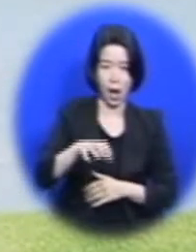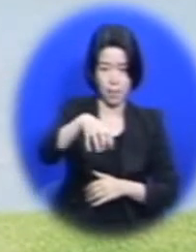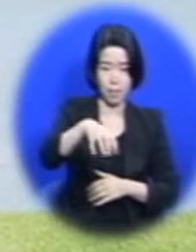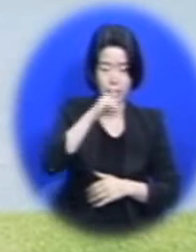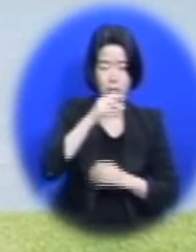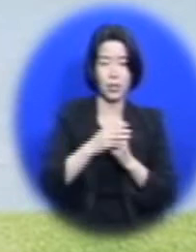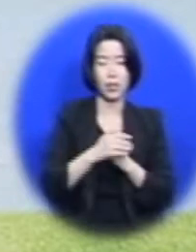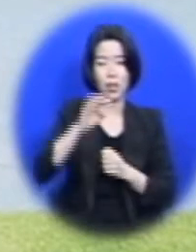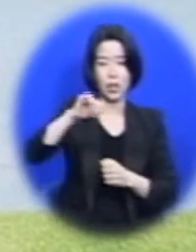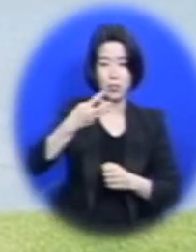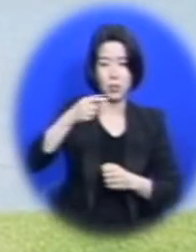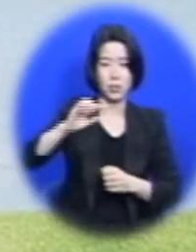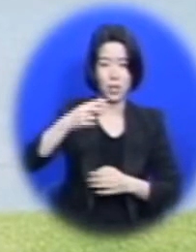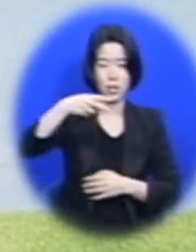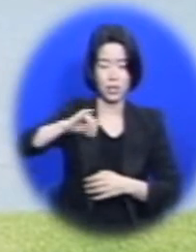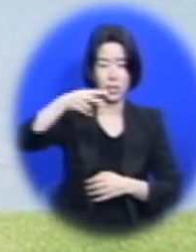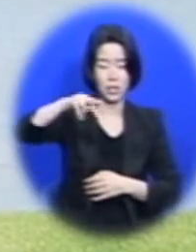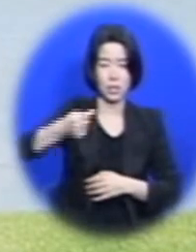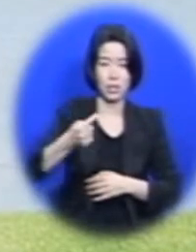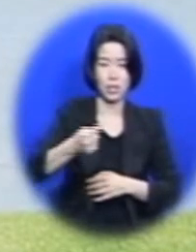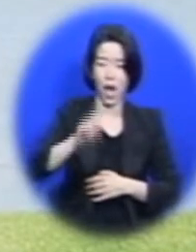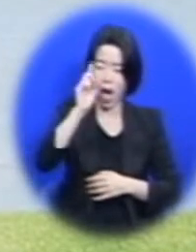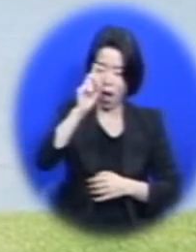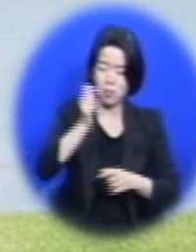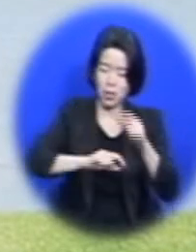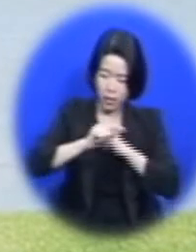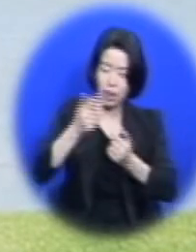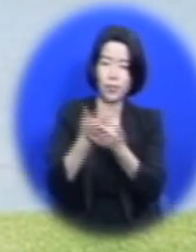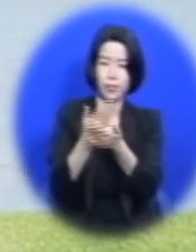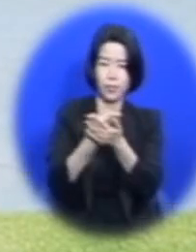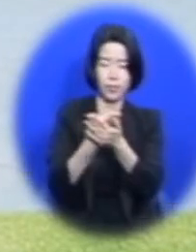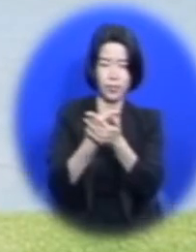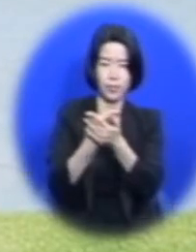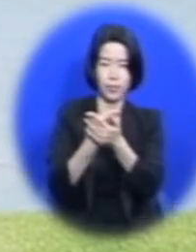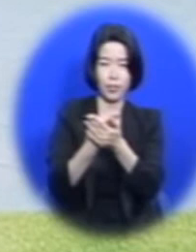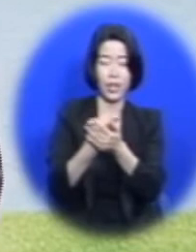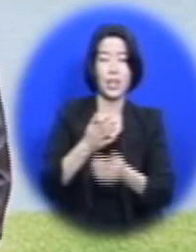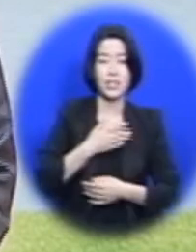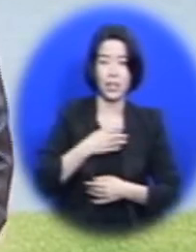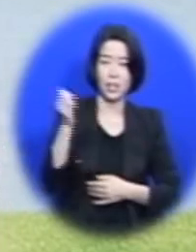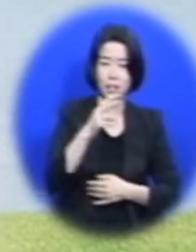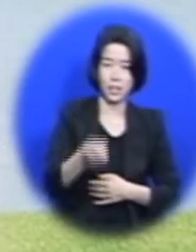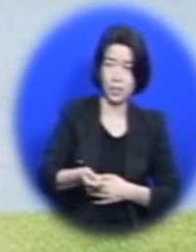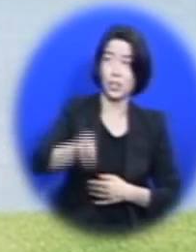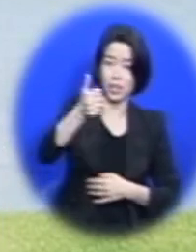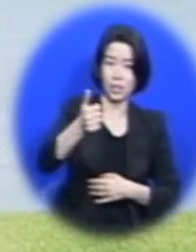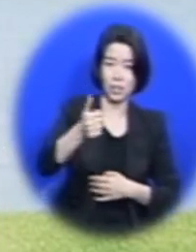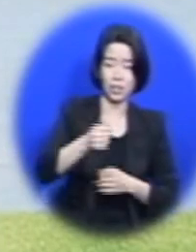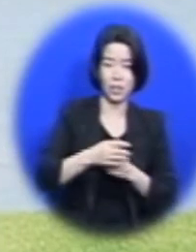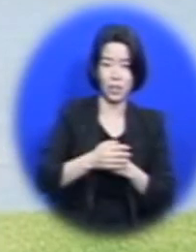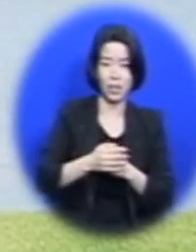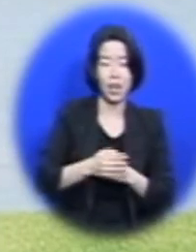프란시스 셰퍼가 다시 하나님께 기도합니다. 하나님 한 번만 더 해주세요. 제가 다시 동전을 던질 테니까